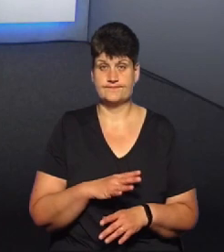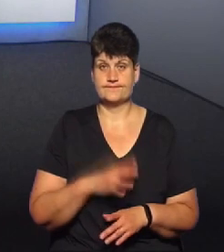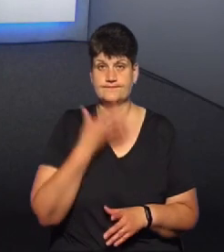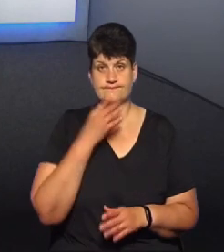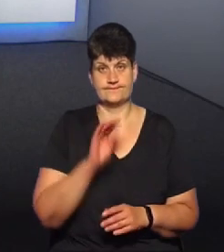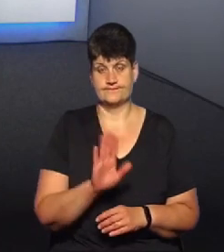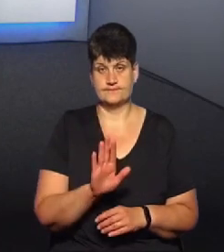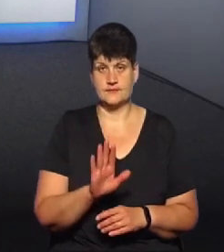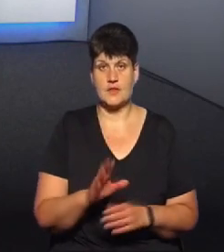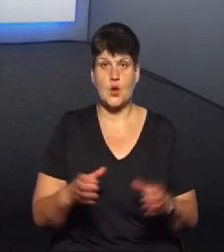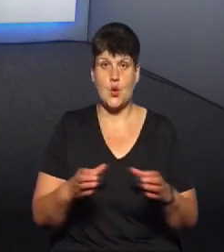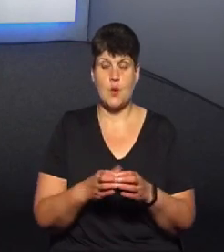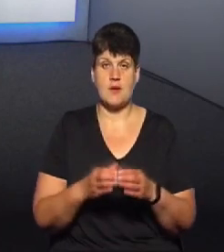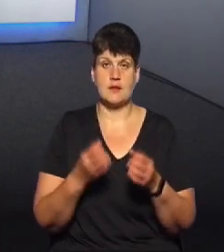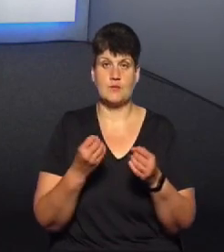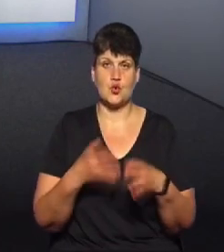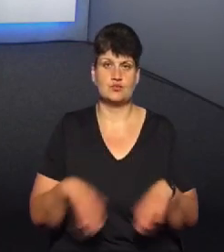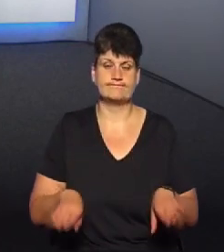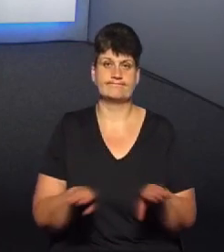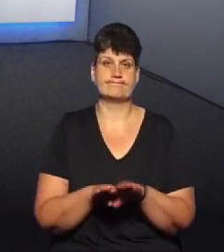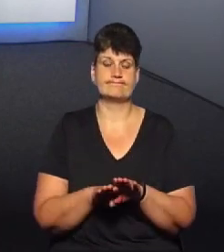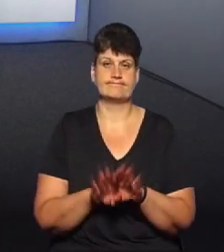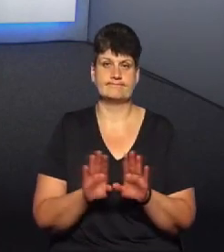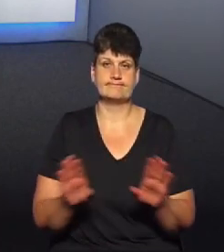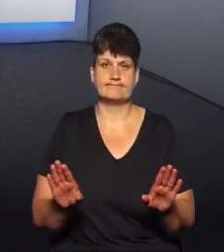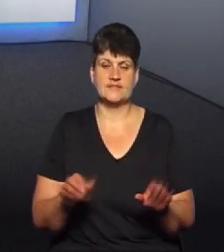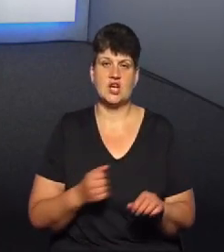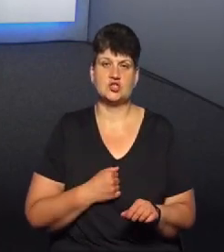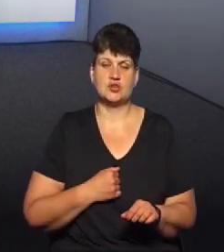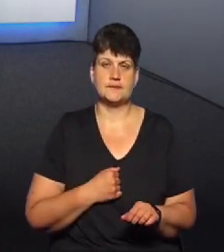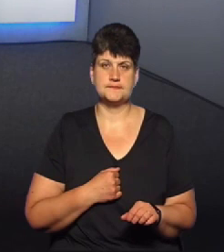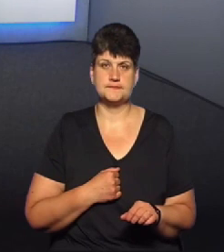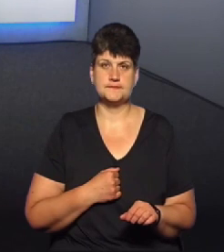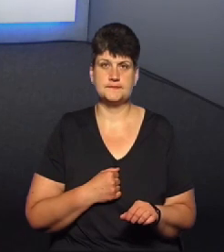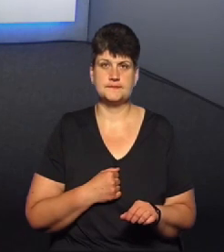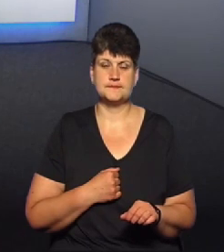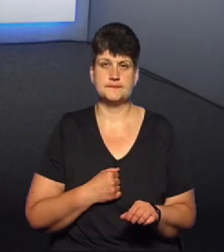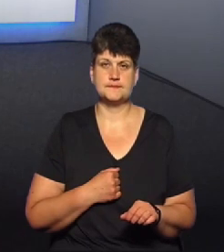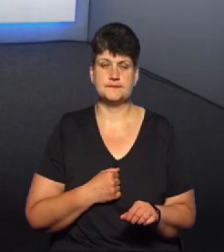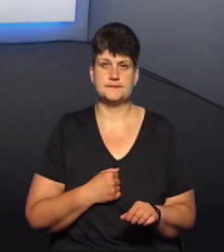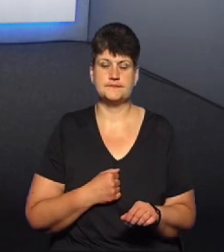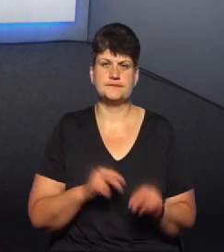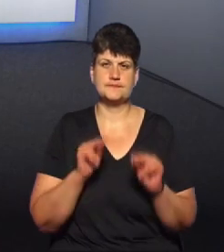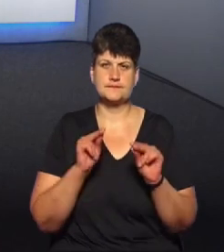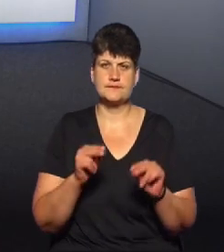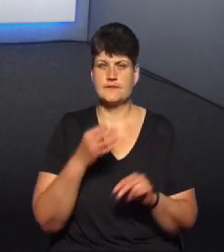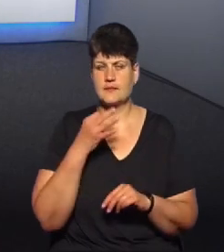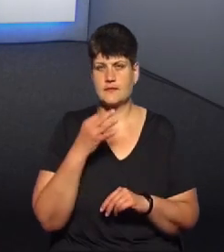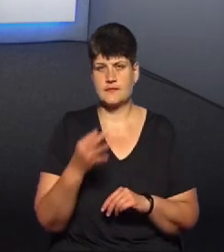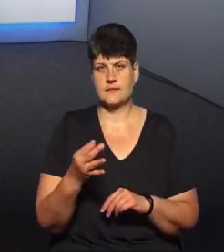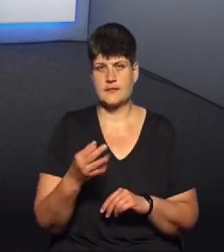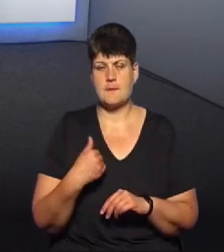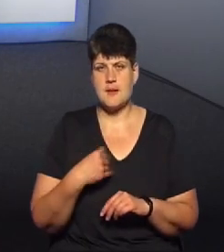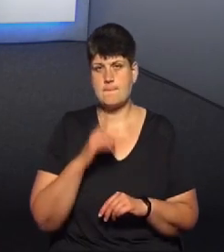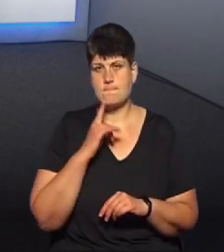команду просто закрили. На жаль. І, ну, відверто вам скажу, ми поки що відстаємо